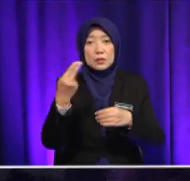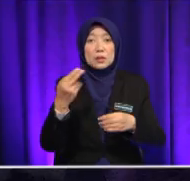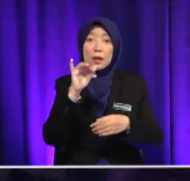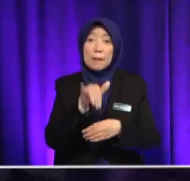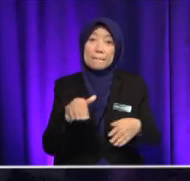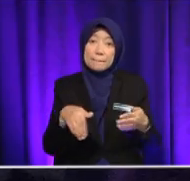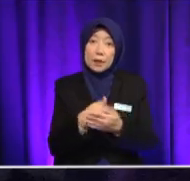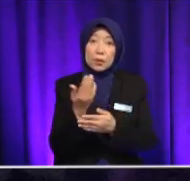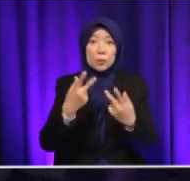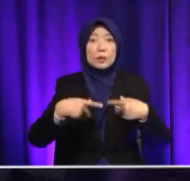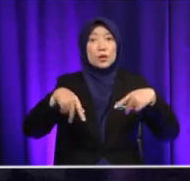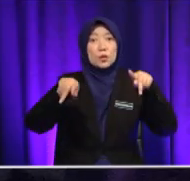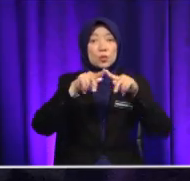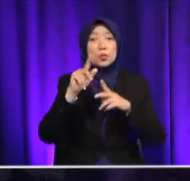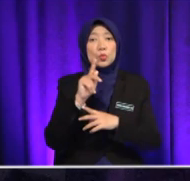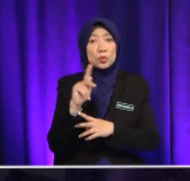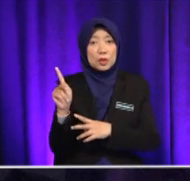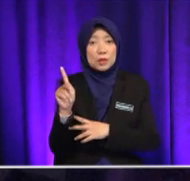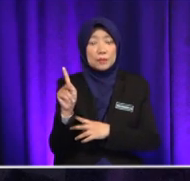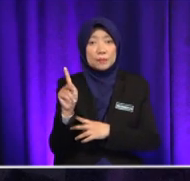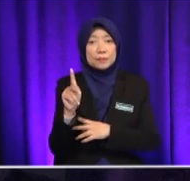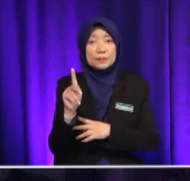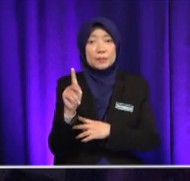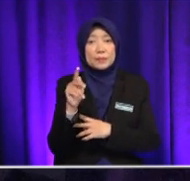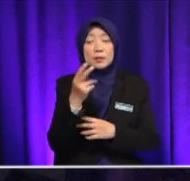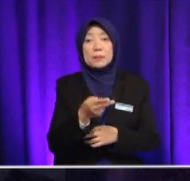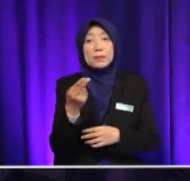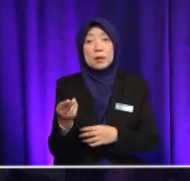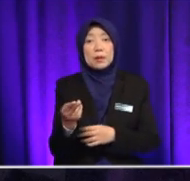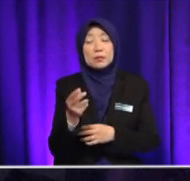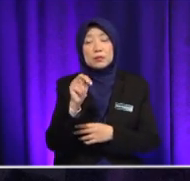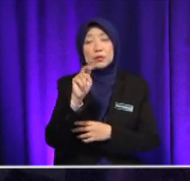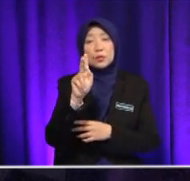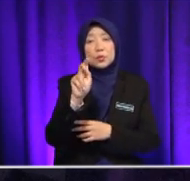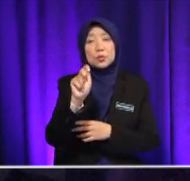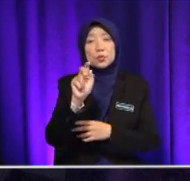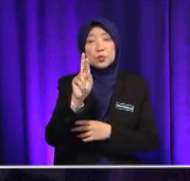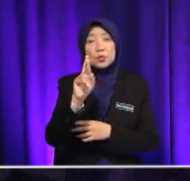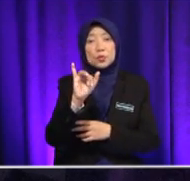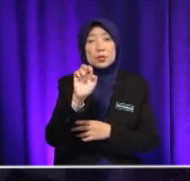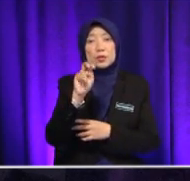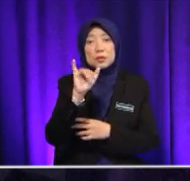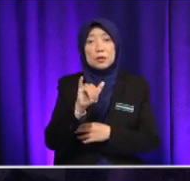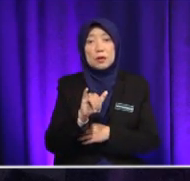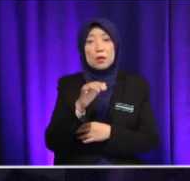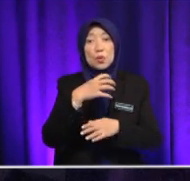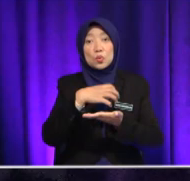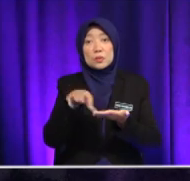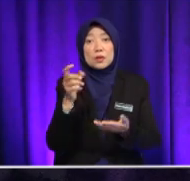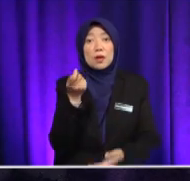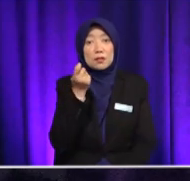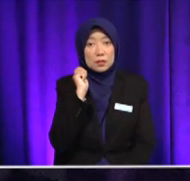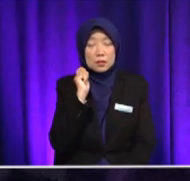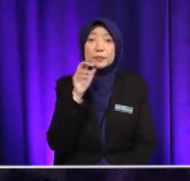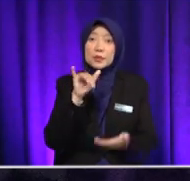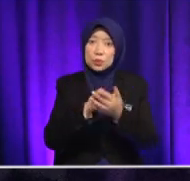kita perlukan zat atau nutrien untuk membaiki tisu-tisu yang rosak tadi. Okey. Itu selain daripada kelas